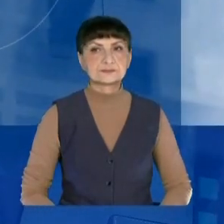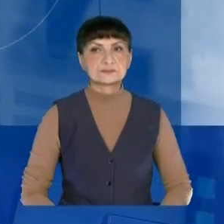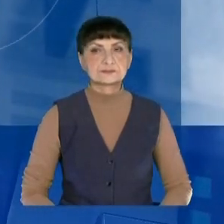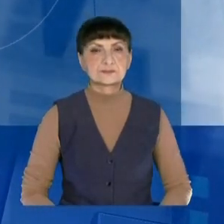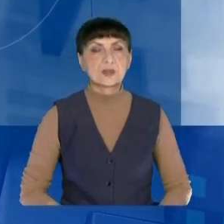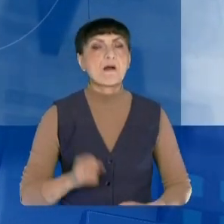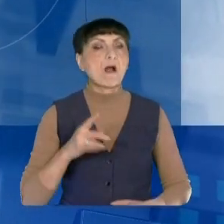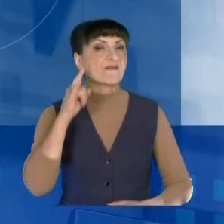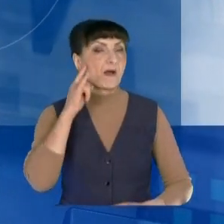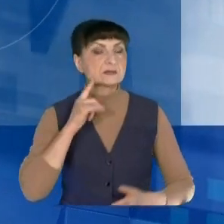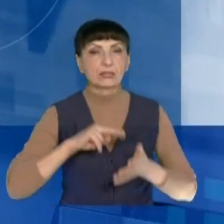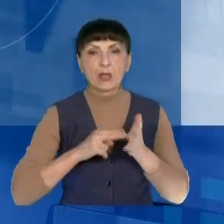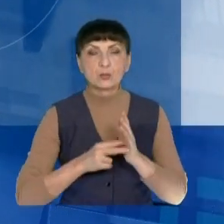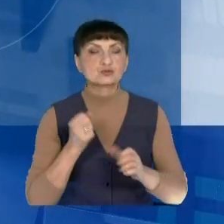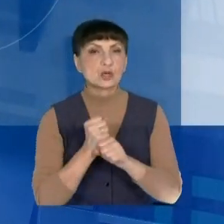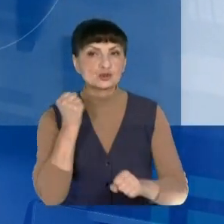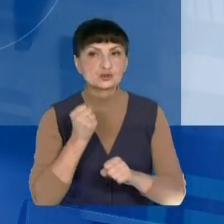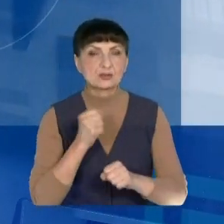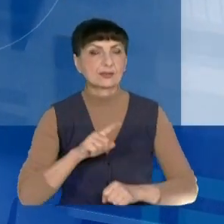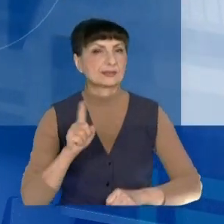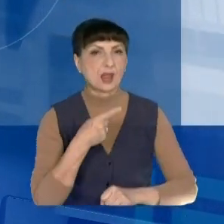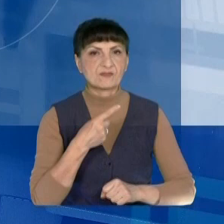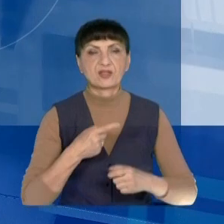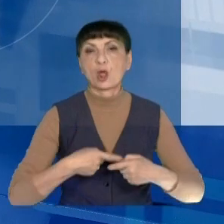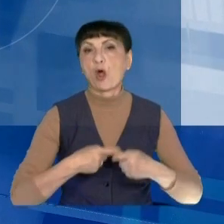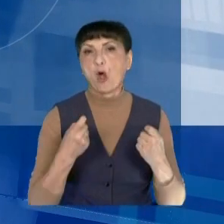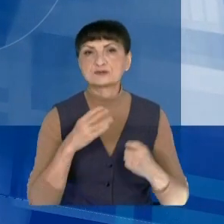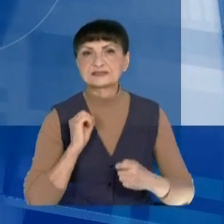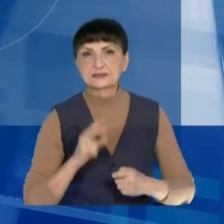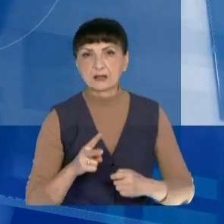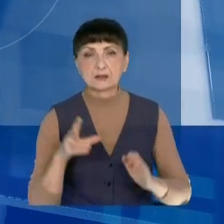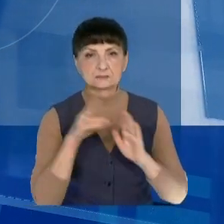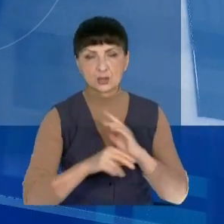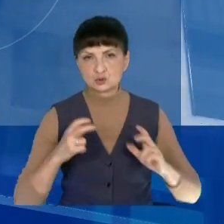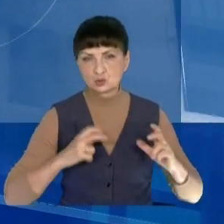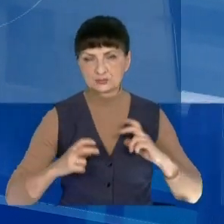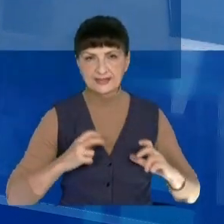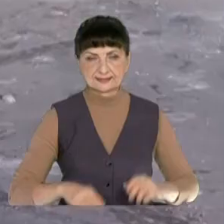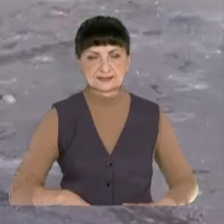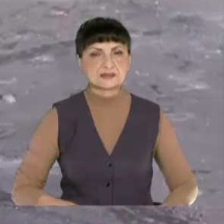Как в Казахстане намерены ужесточить требования к хостелам, куда заселяют студентов.